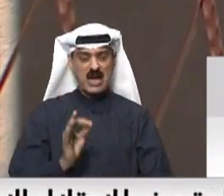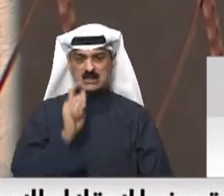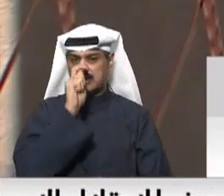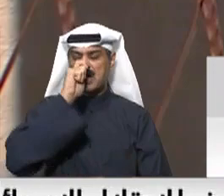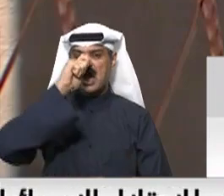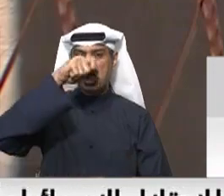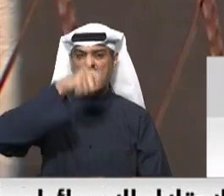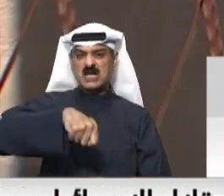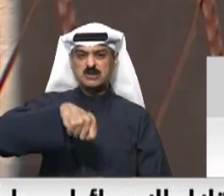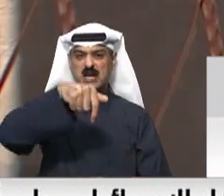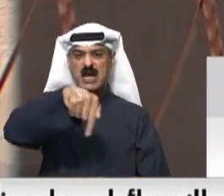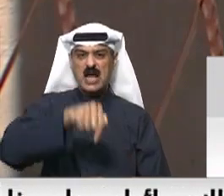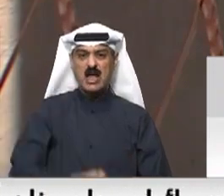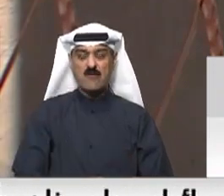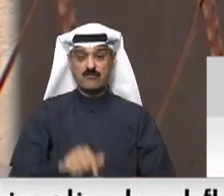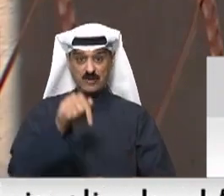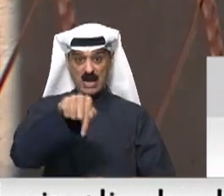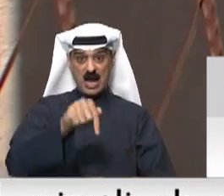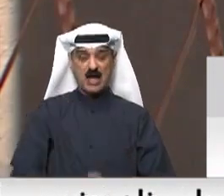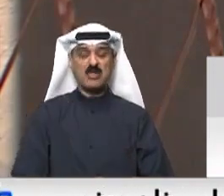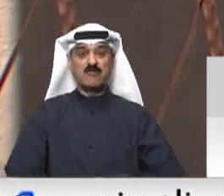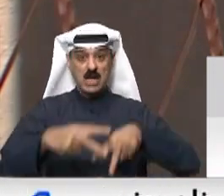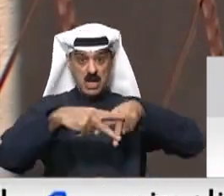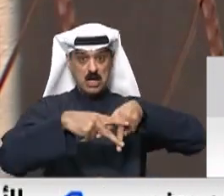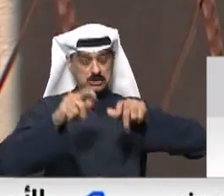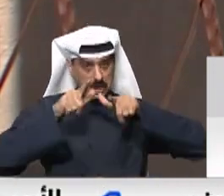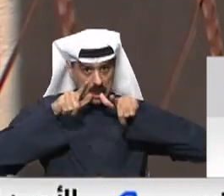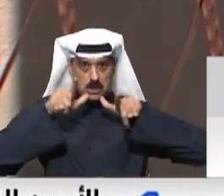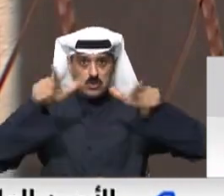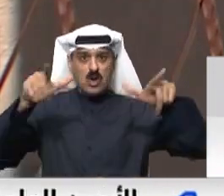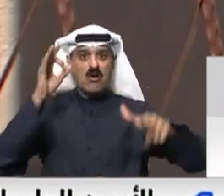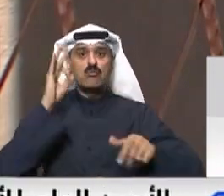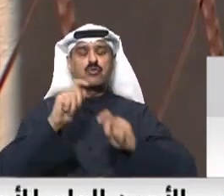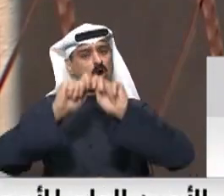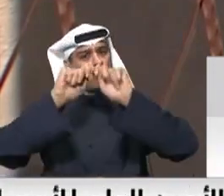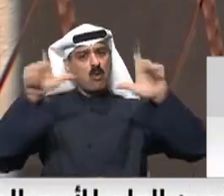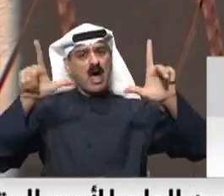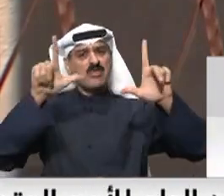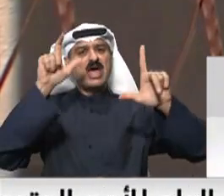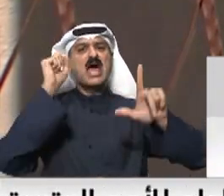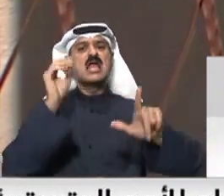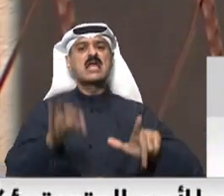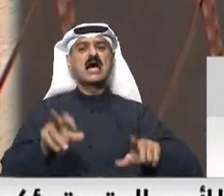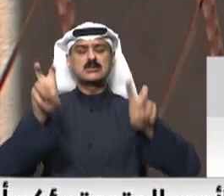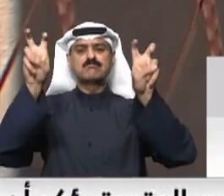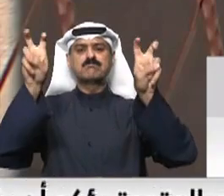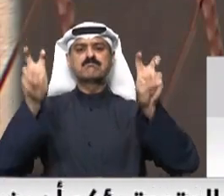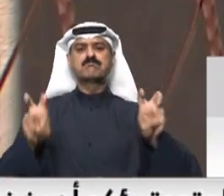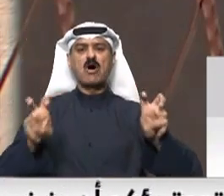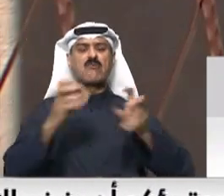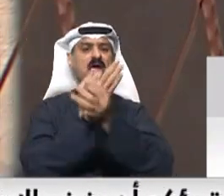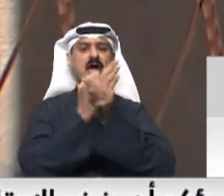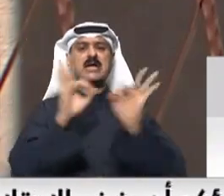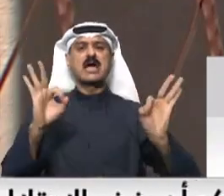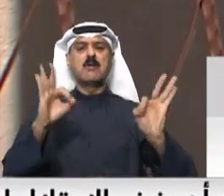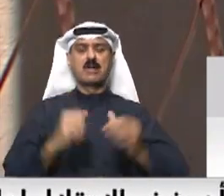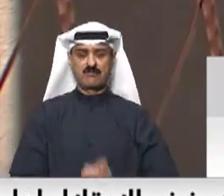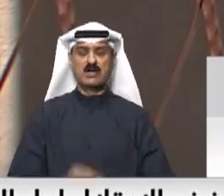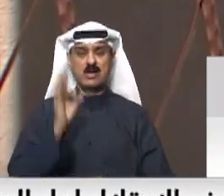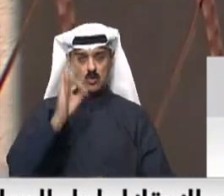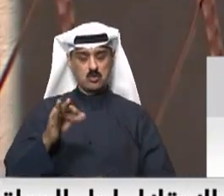للاصوات الاسرائيليه التي تطالب بشكل واضح وصريح بان يذهب الى عمليه مفاوضات غير مباشره مع المقاومه